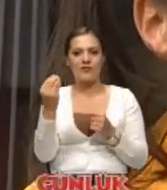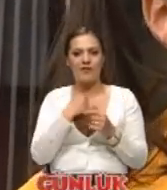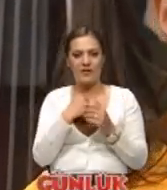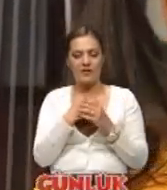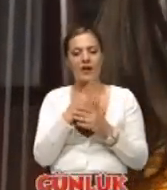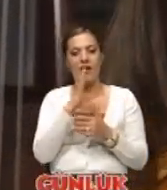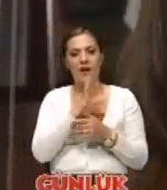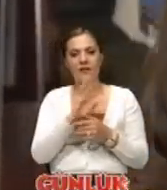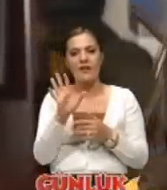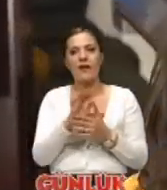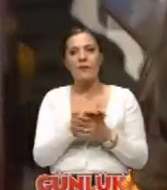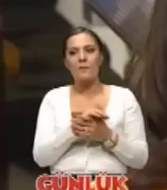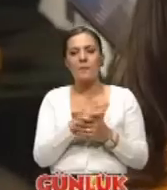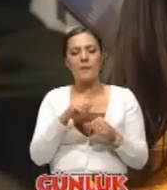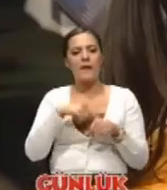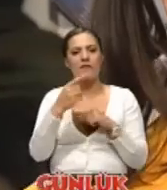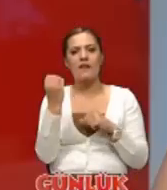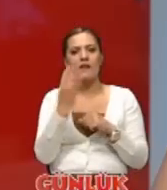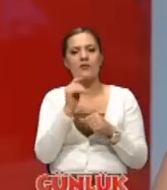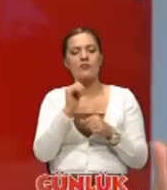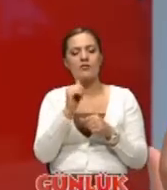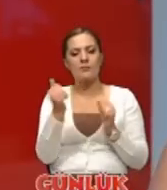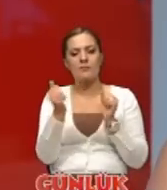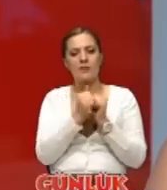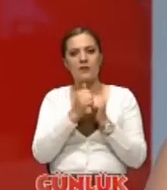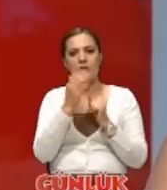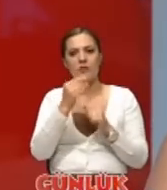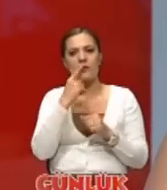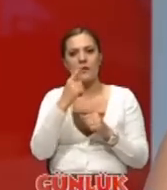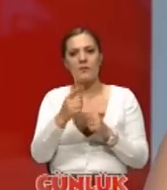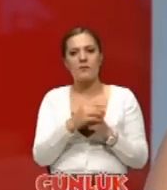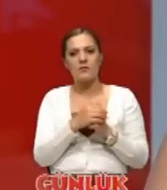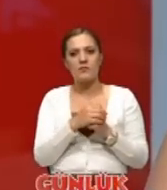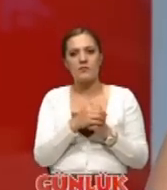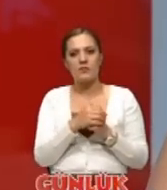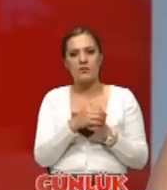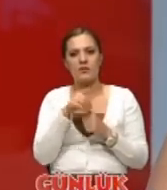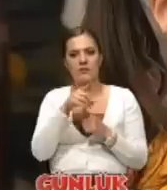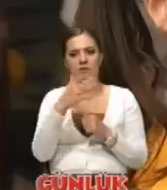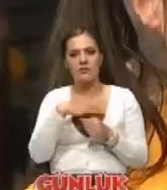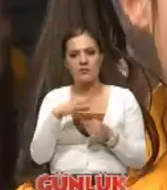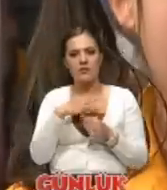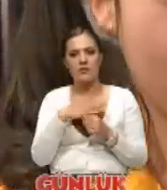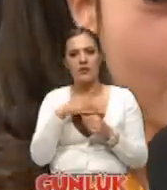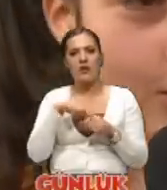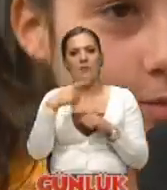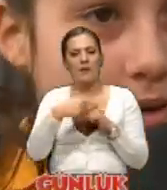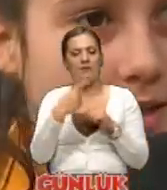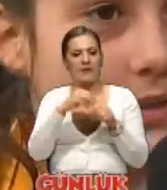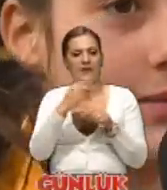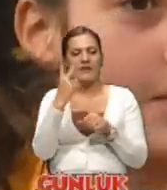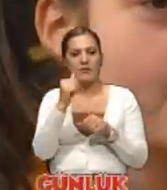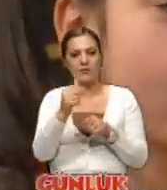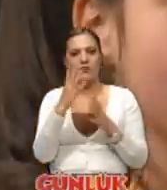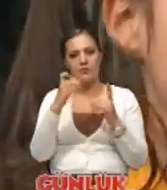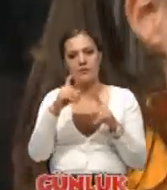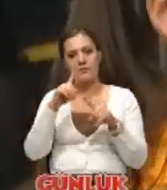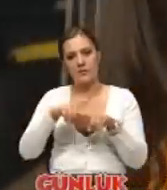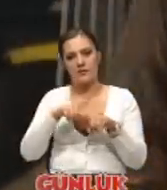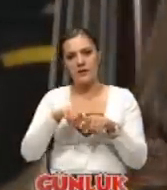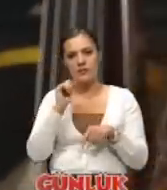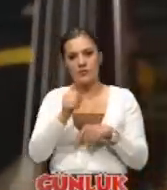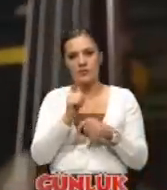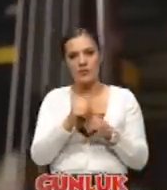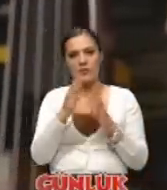veriyor. Harika. Haftada kaç gün bir araya geliyoruz demiştiniz? Sen söyle. Haftada iki gün, cumartesi ve pazar